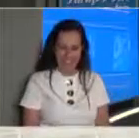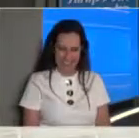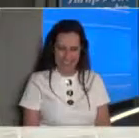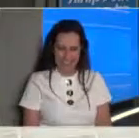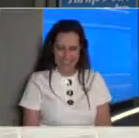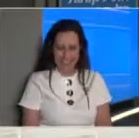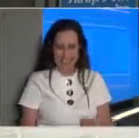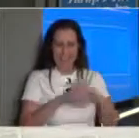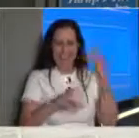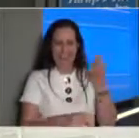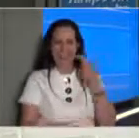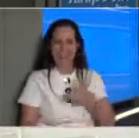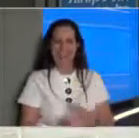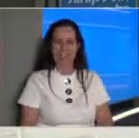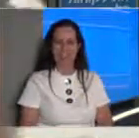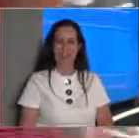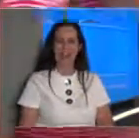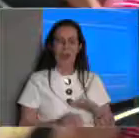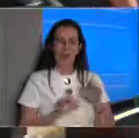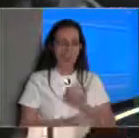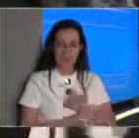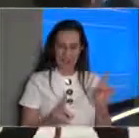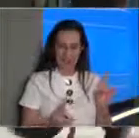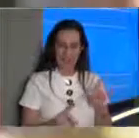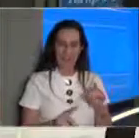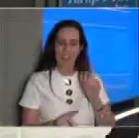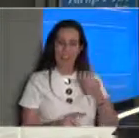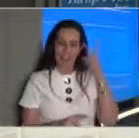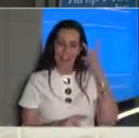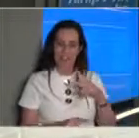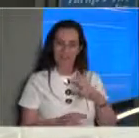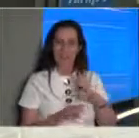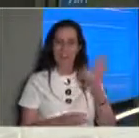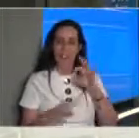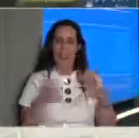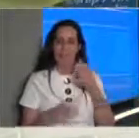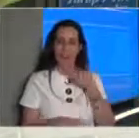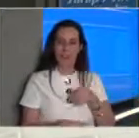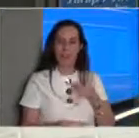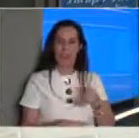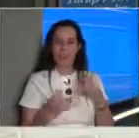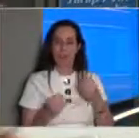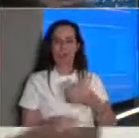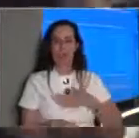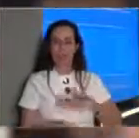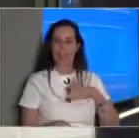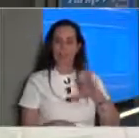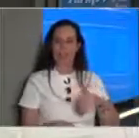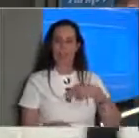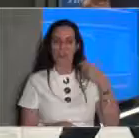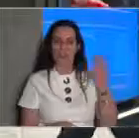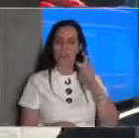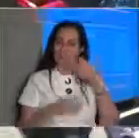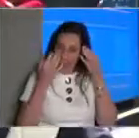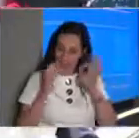תחבורה ציבורית בשבת, אתה בעד או נגד? ממש לא, תראה, אנחנו צריכים להבין דבר אחד, שכל אנחנו עם היהודי, יש לנו הרבה חגים, יש לנו שבתות,